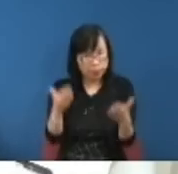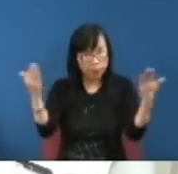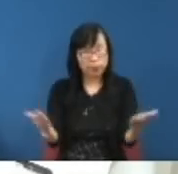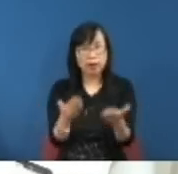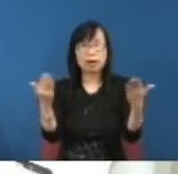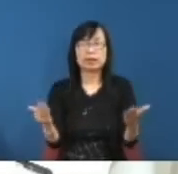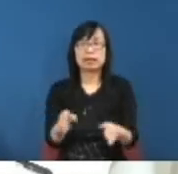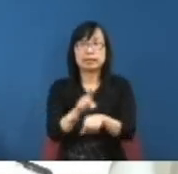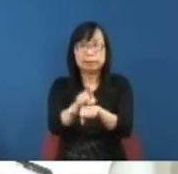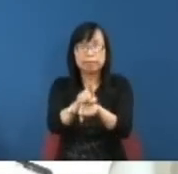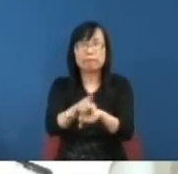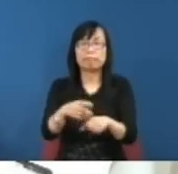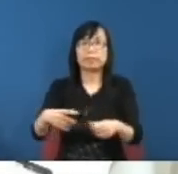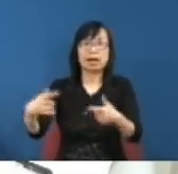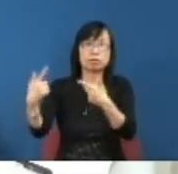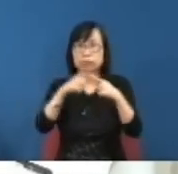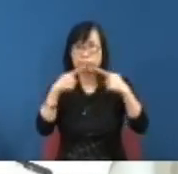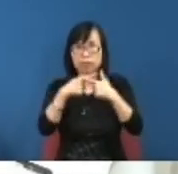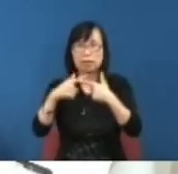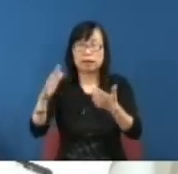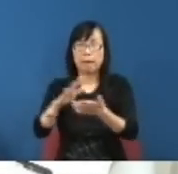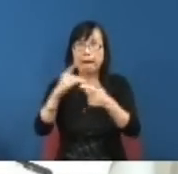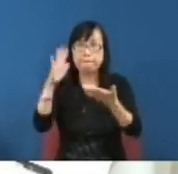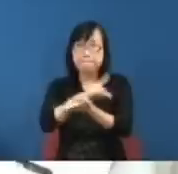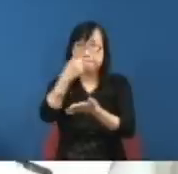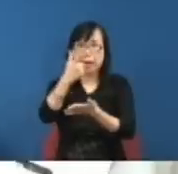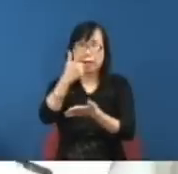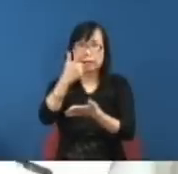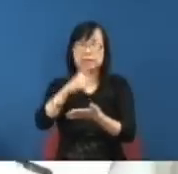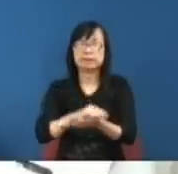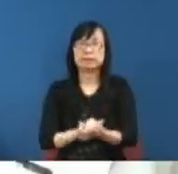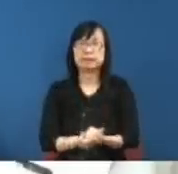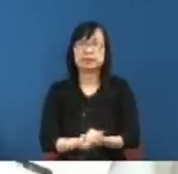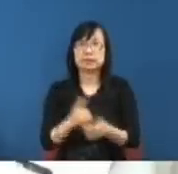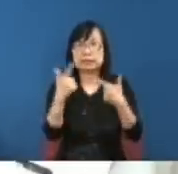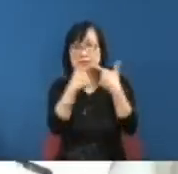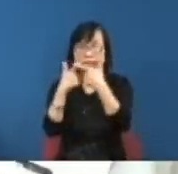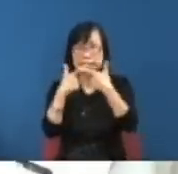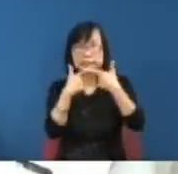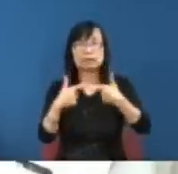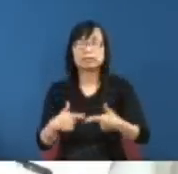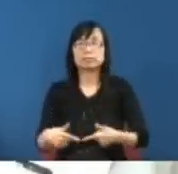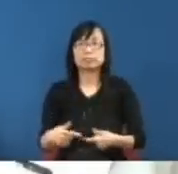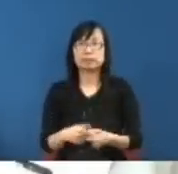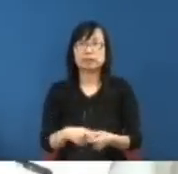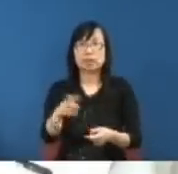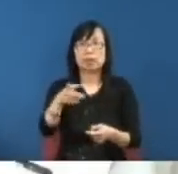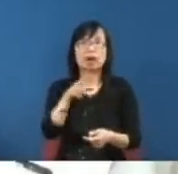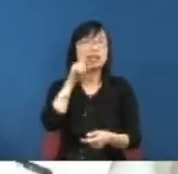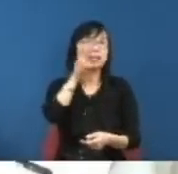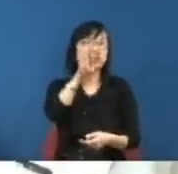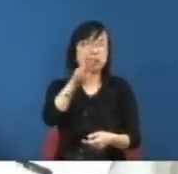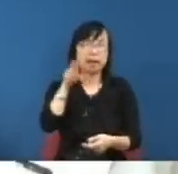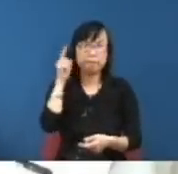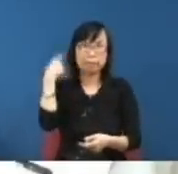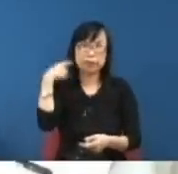咧。就同呢個伊朗打咗一場8年長嘅兩伊戰爭，咁你睇下啦，其實即係美國佬即係